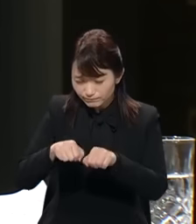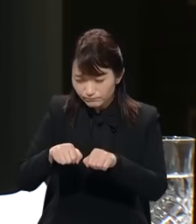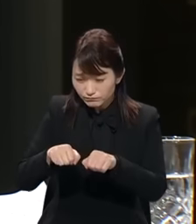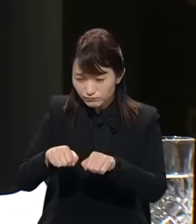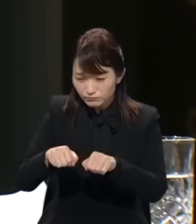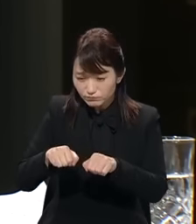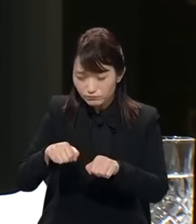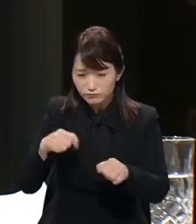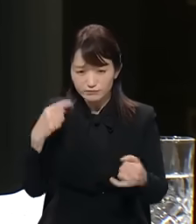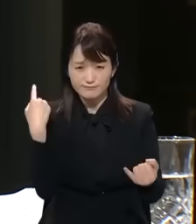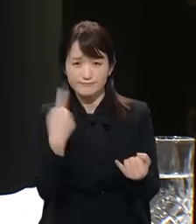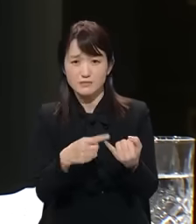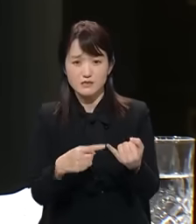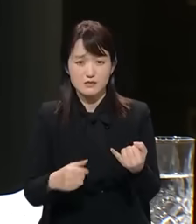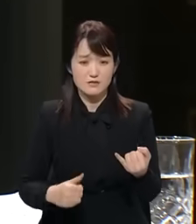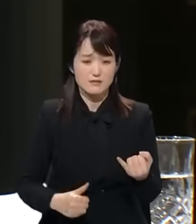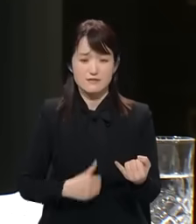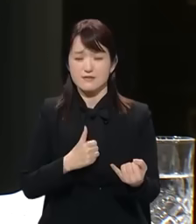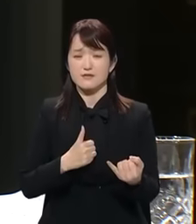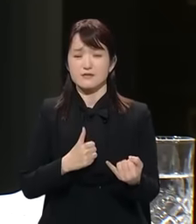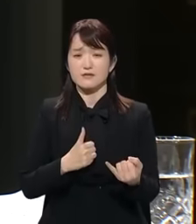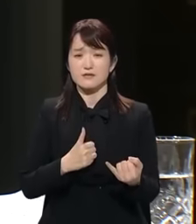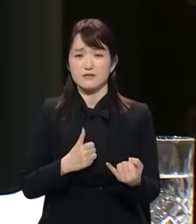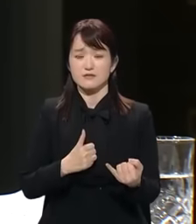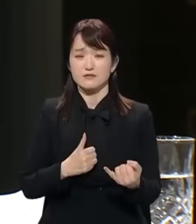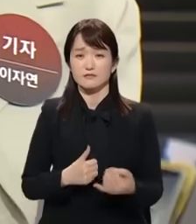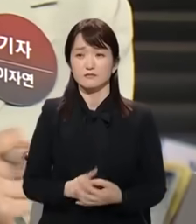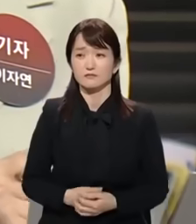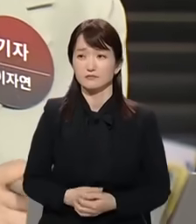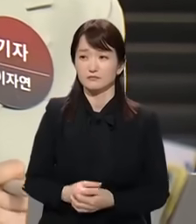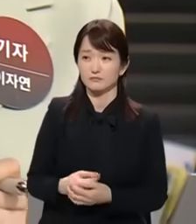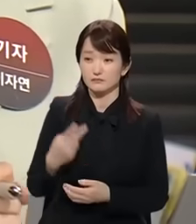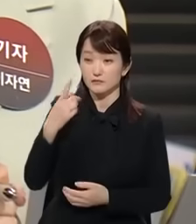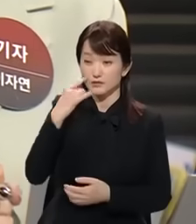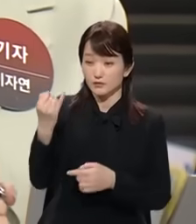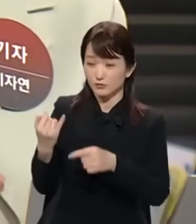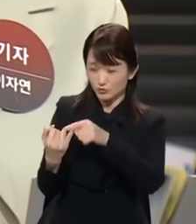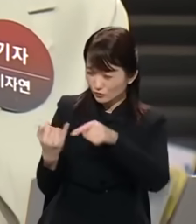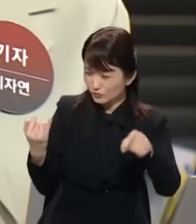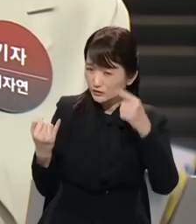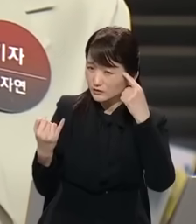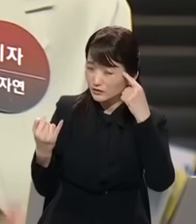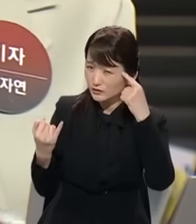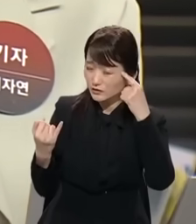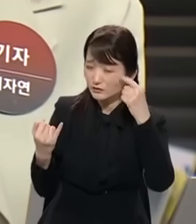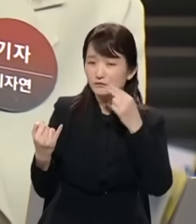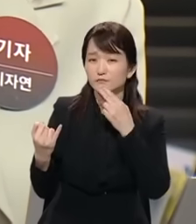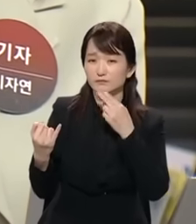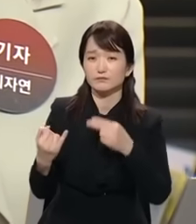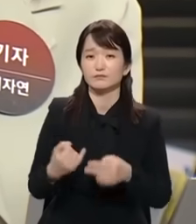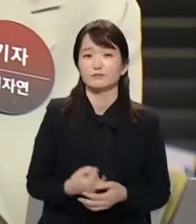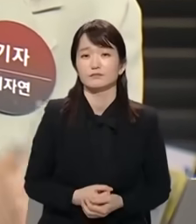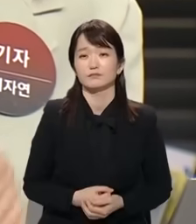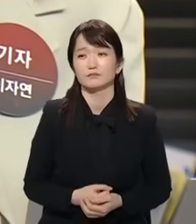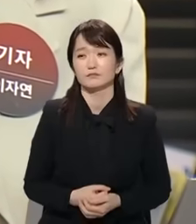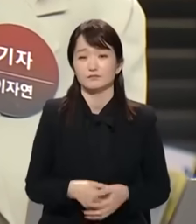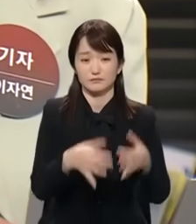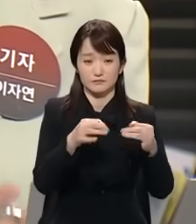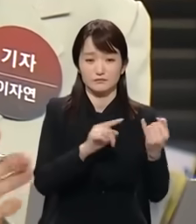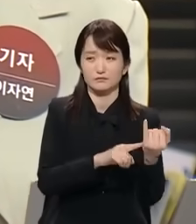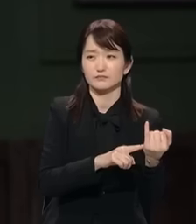하니까 욱네 그런데 그렇다고 해서 무슨 살해할 의도가 처음부터 있었던 건 아닌 것으로 보입니다 일단 김씨가